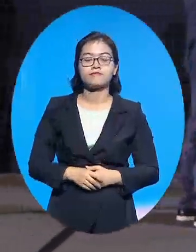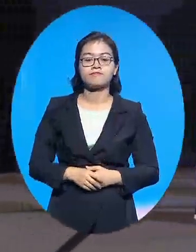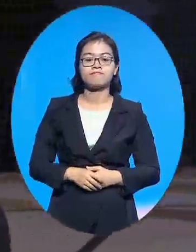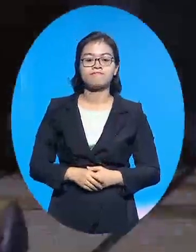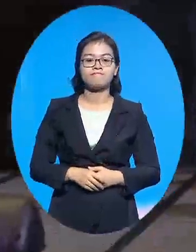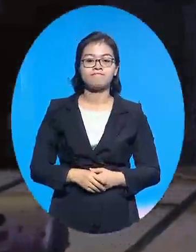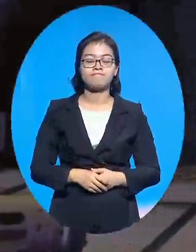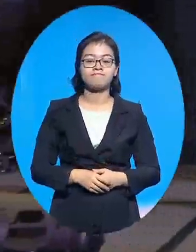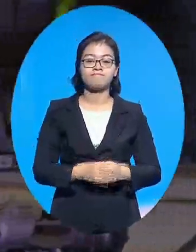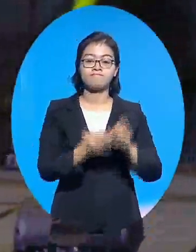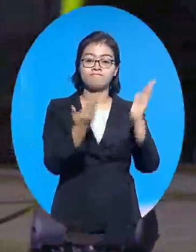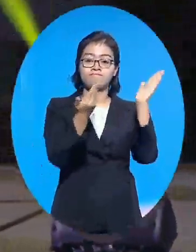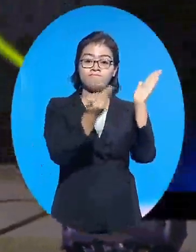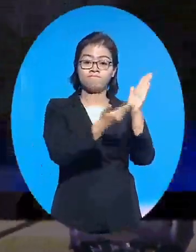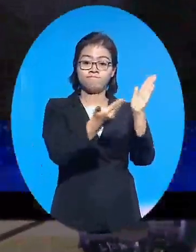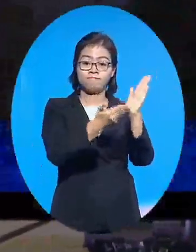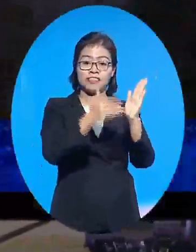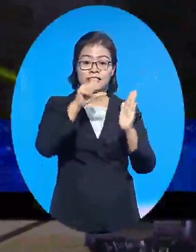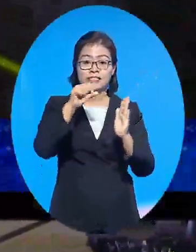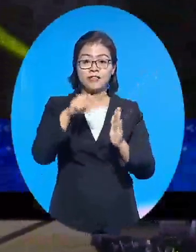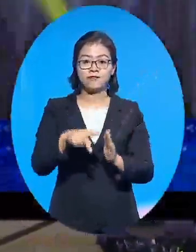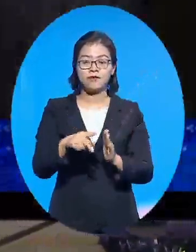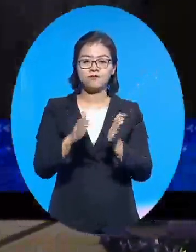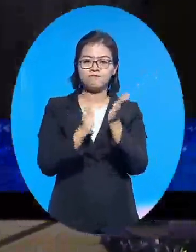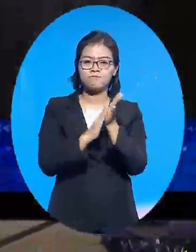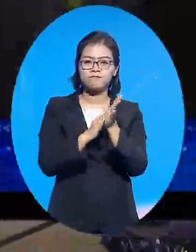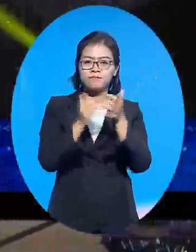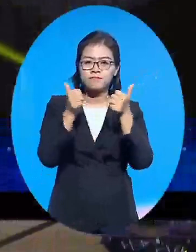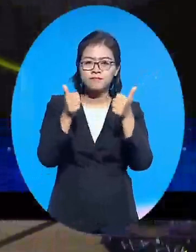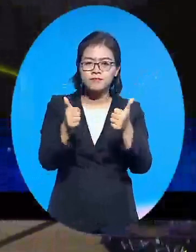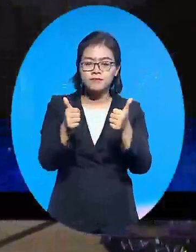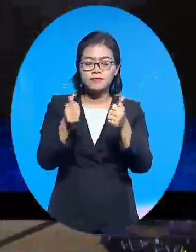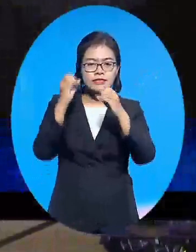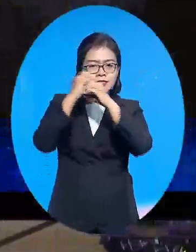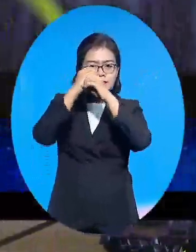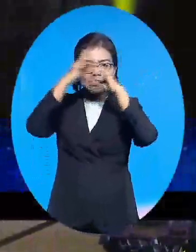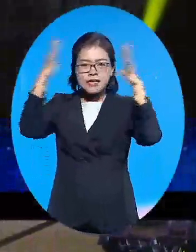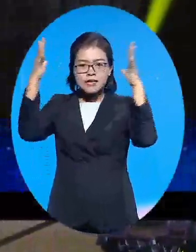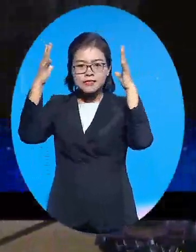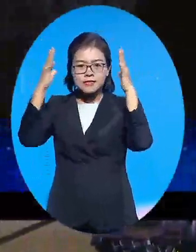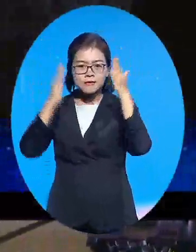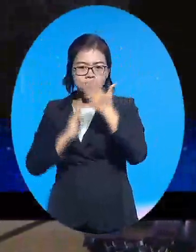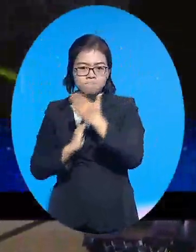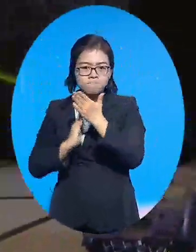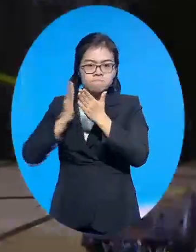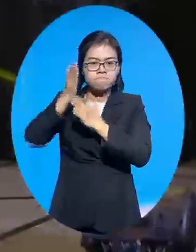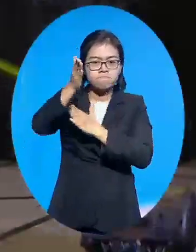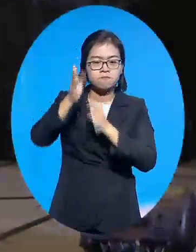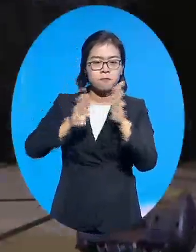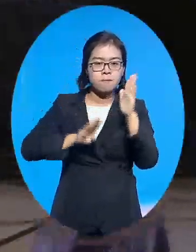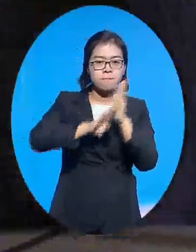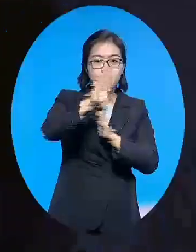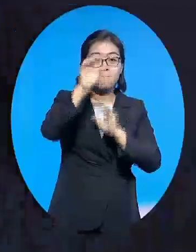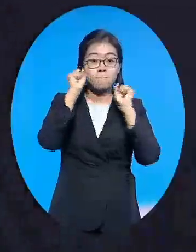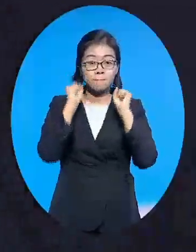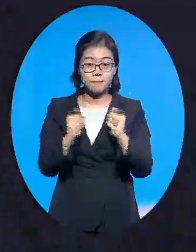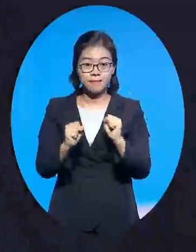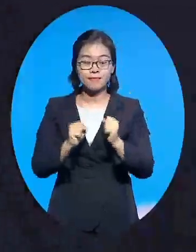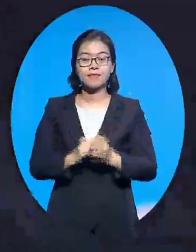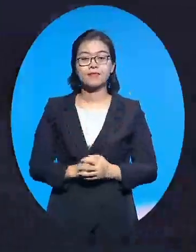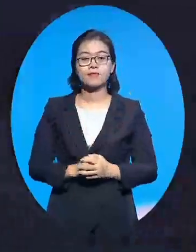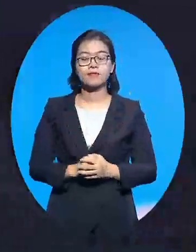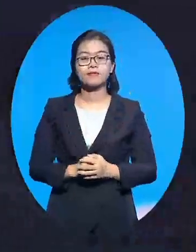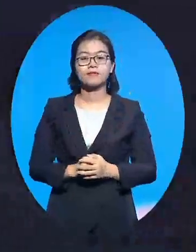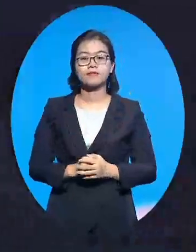xuất sắc của hạng mục Project and Project innovation sản phẩm sáng tạo Đột Phá Tại giải thưởng Công nghiệp Thực phẩm toàn cầu lần thứ